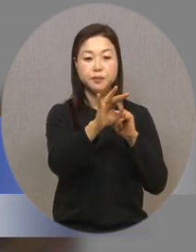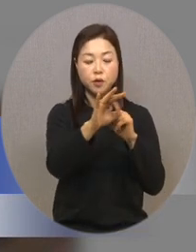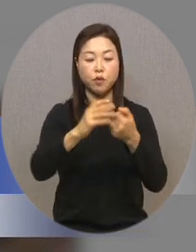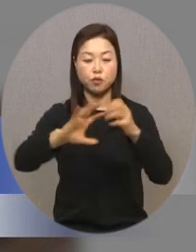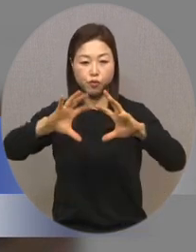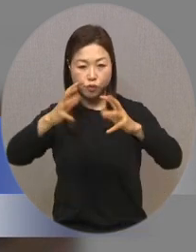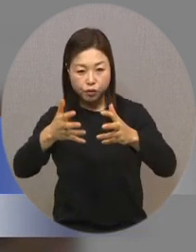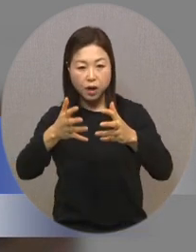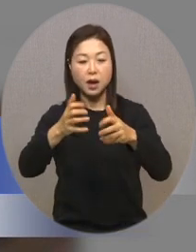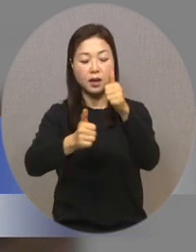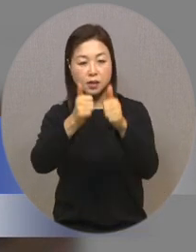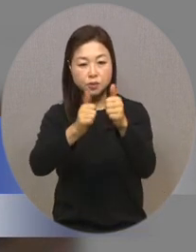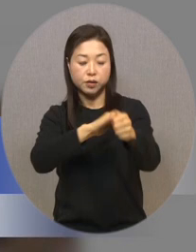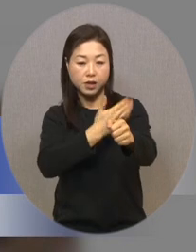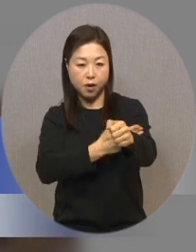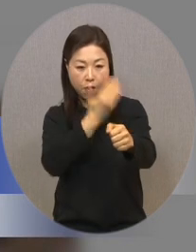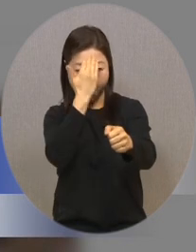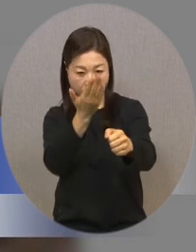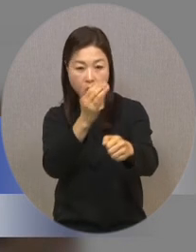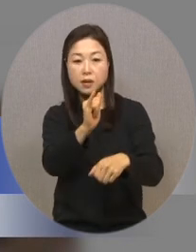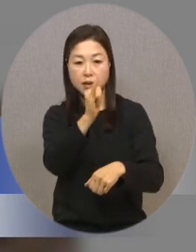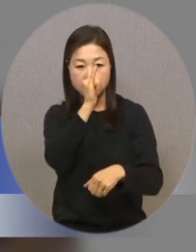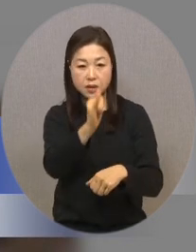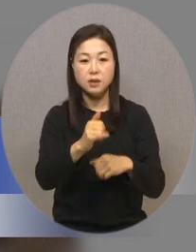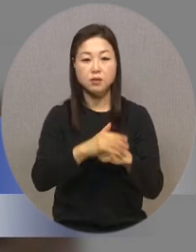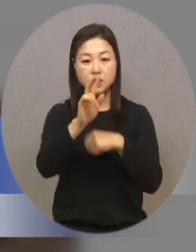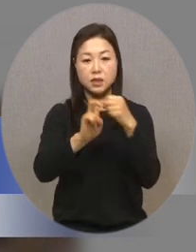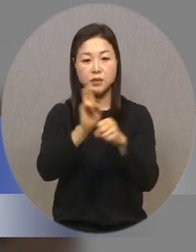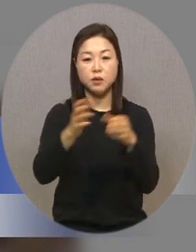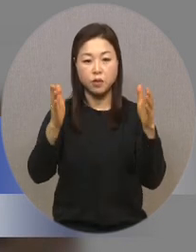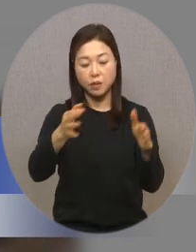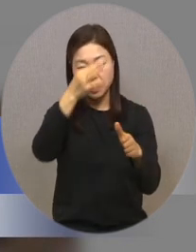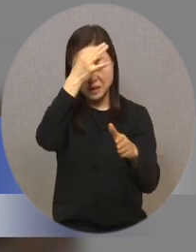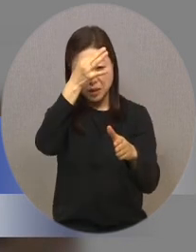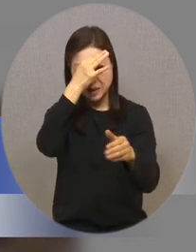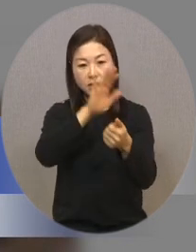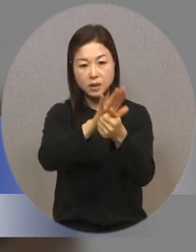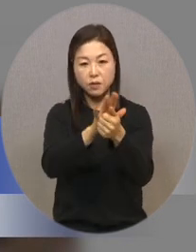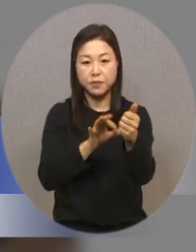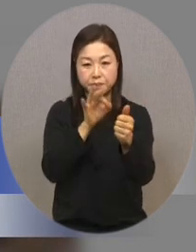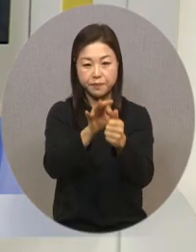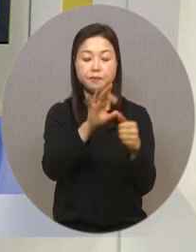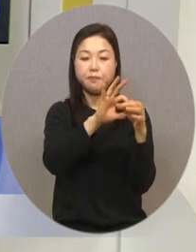혜택과 20년간 기능장려금 지급 등의 혜택이 부여됩니다.